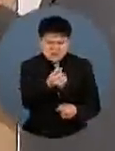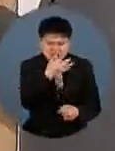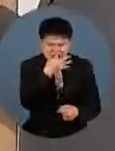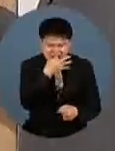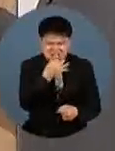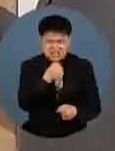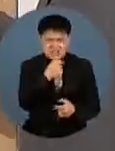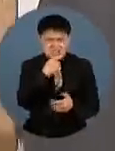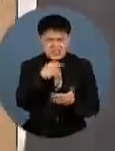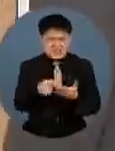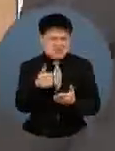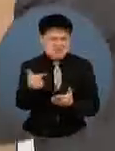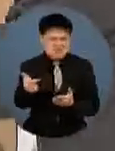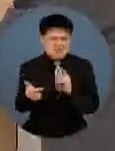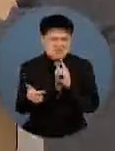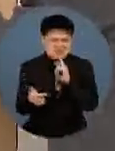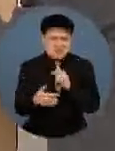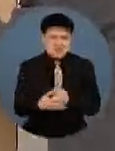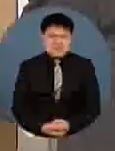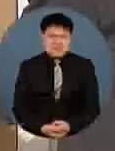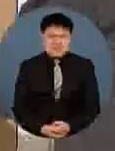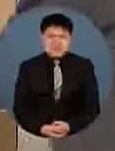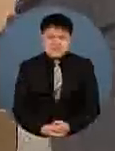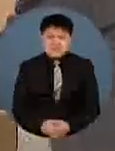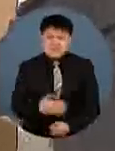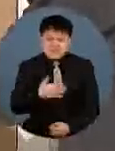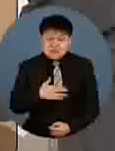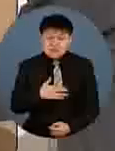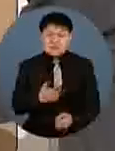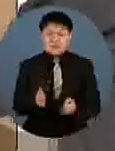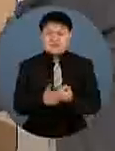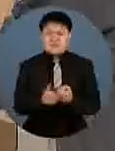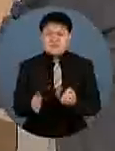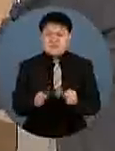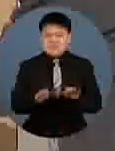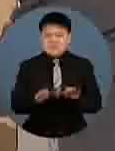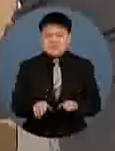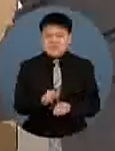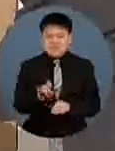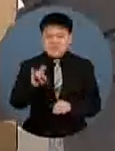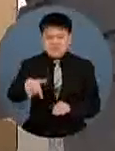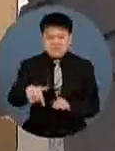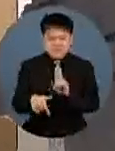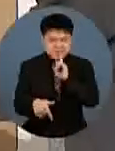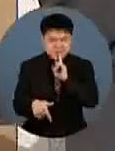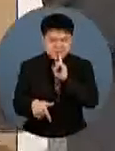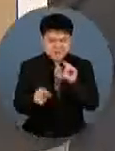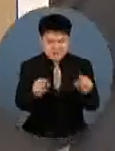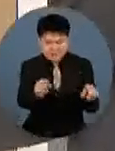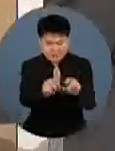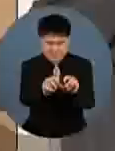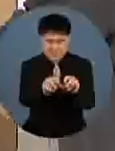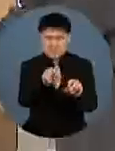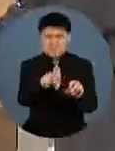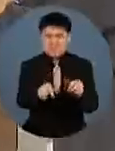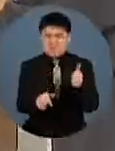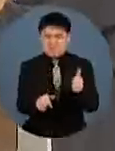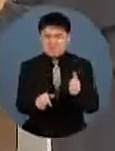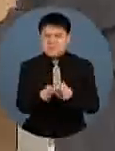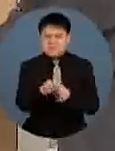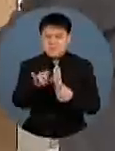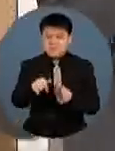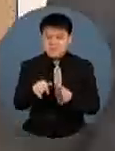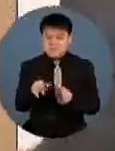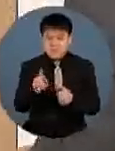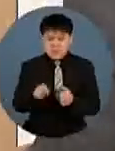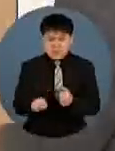넘어가야 되죠. 이거 젖힘 나가면 안 되니까. 그래서 이 수가 이제 맥이라는 걸 하나 알아두면 좋고 이게 맥입니다. 그 다음에 안 받으면 이 수로